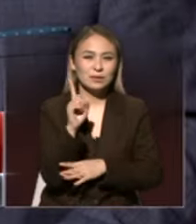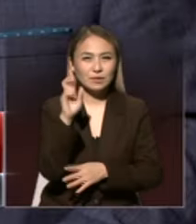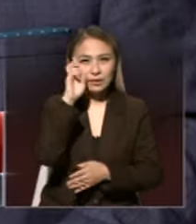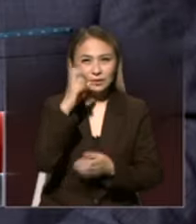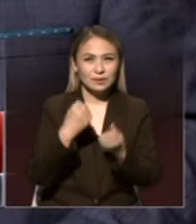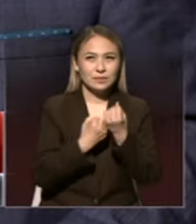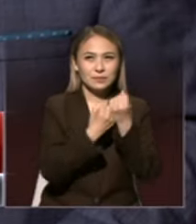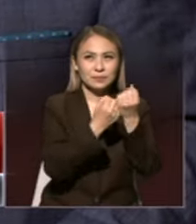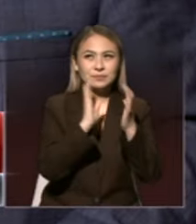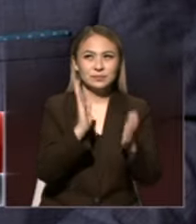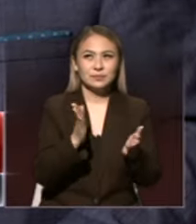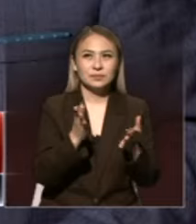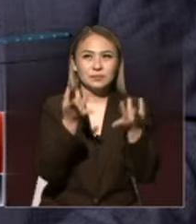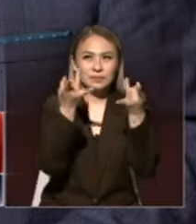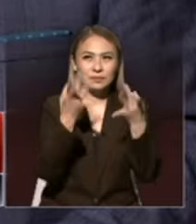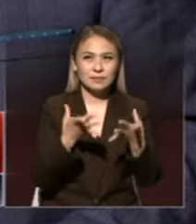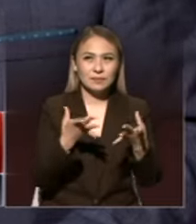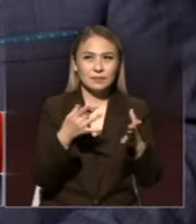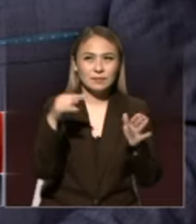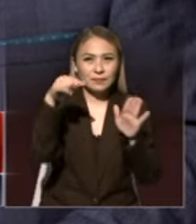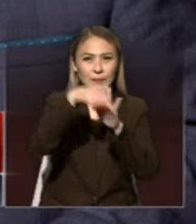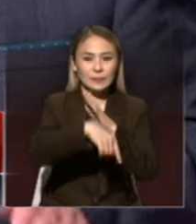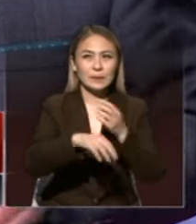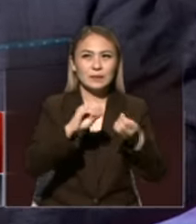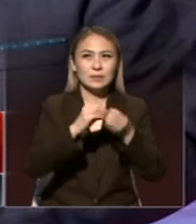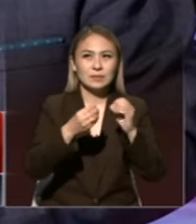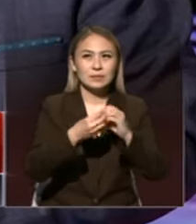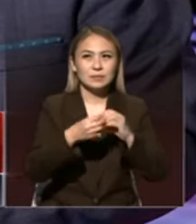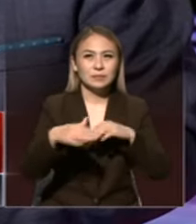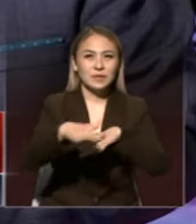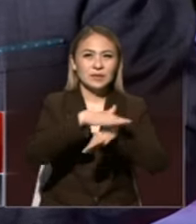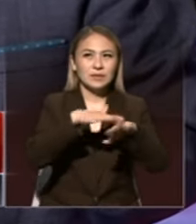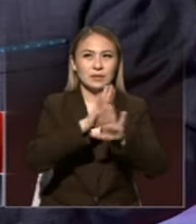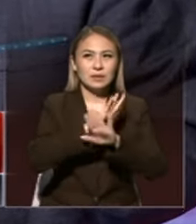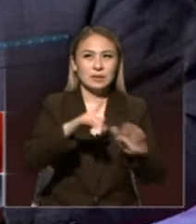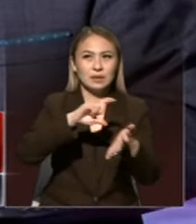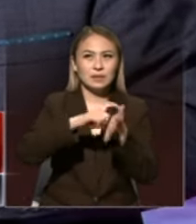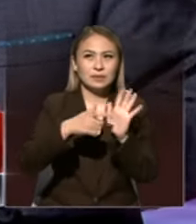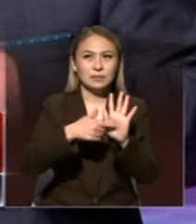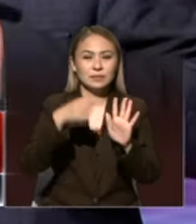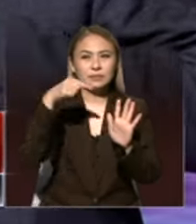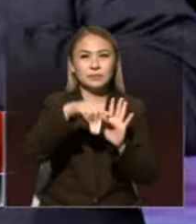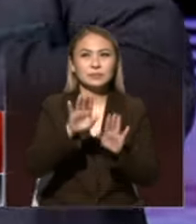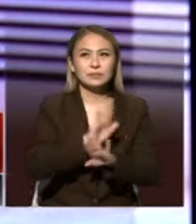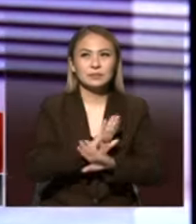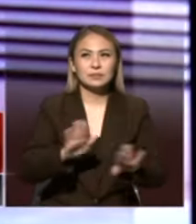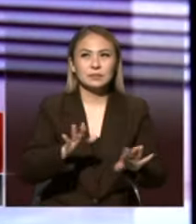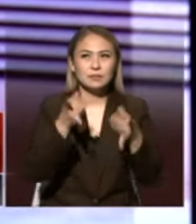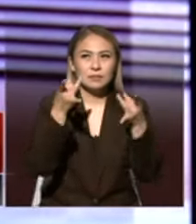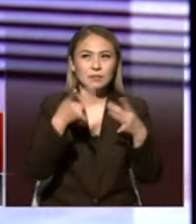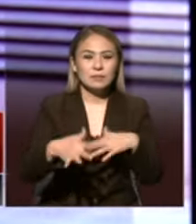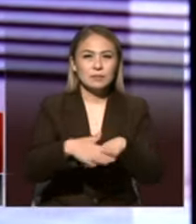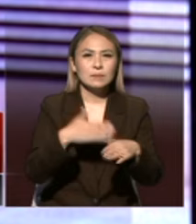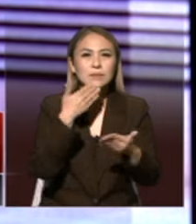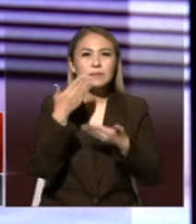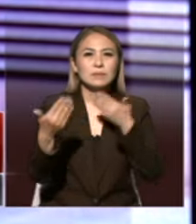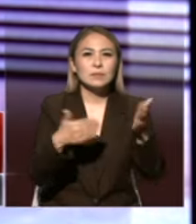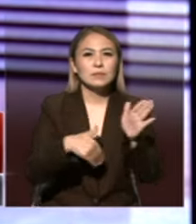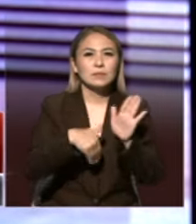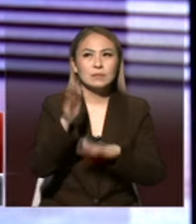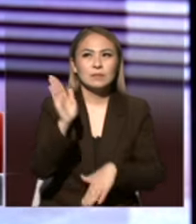қолдайды деп, қарапайым шаруалардың өзегіне түсіп қараса деп, поверхность емес, мына кабинетте отырған бастығынан сұрап емес, қарапайым шаруадан сұраса деген